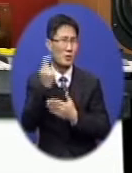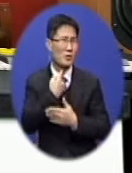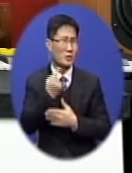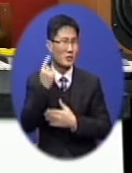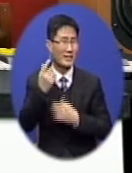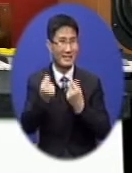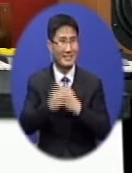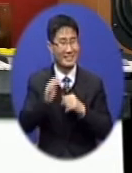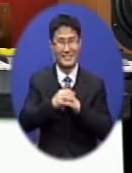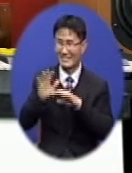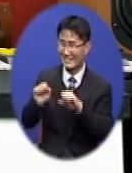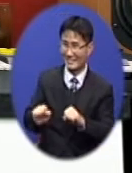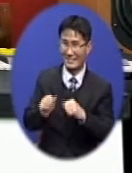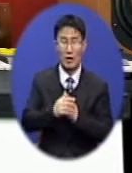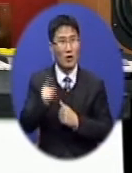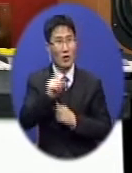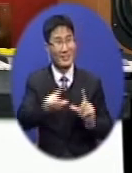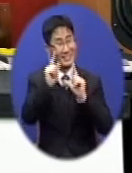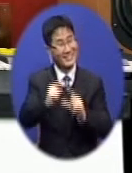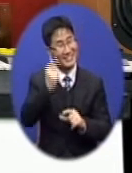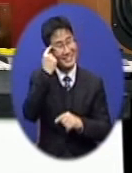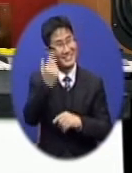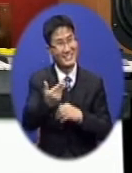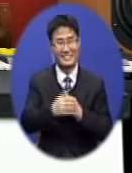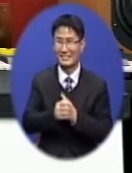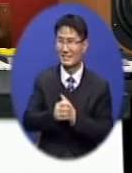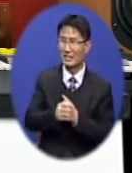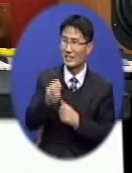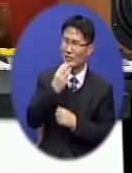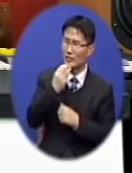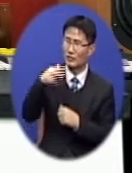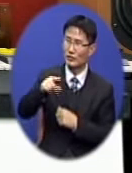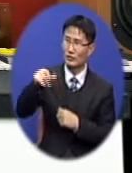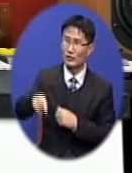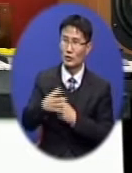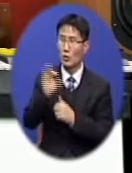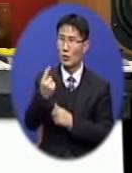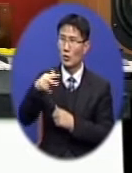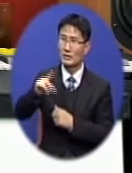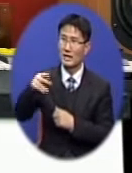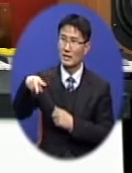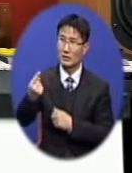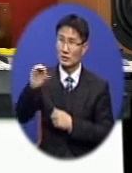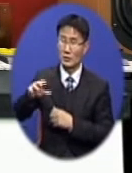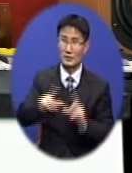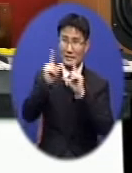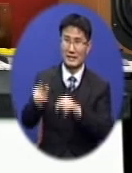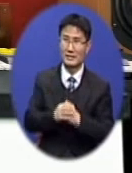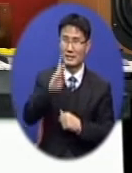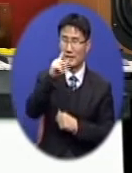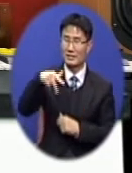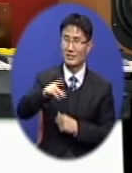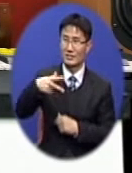네, 그래요. 네, 어디 사시는 누구시죠? 서울 중구 오장동 사는 박선자입니다. 네. 아,